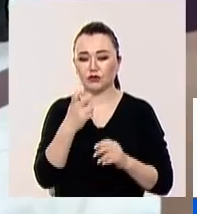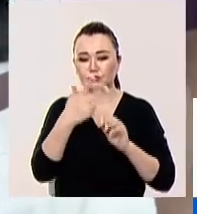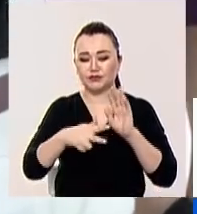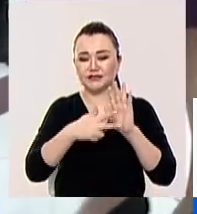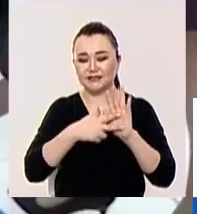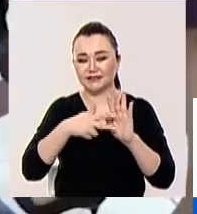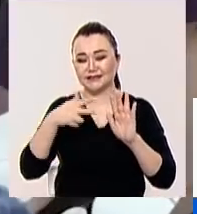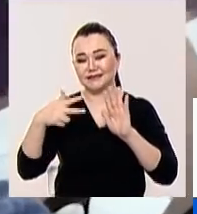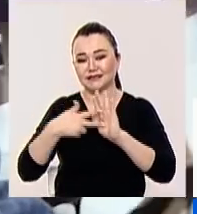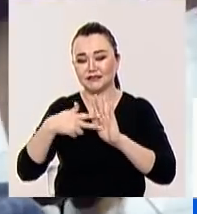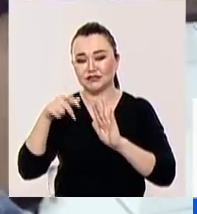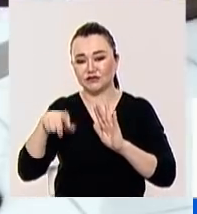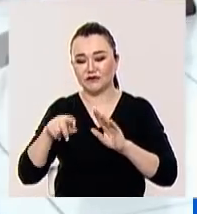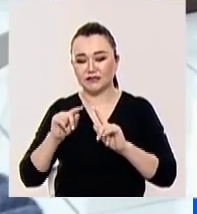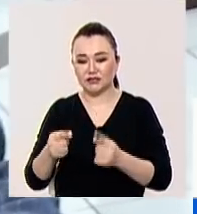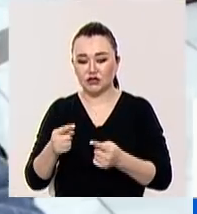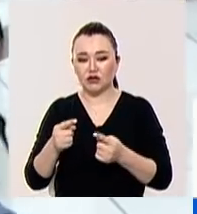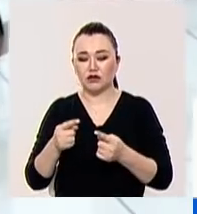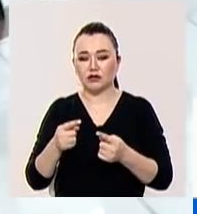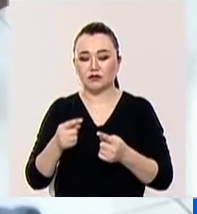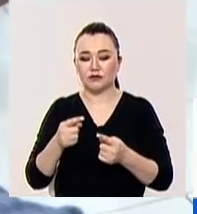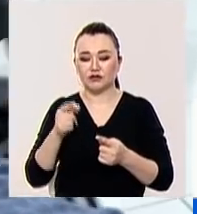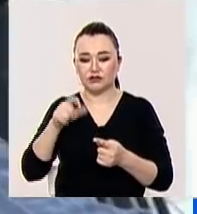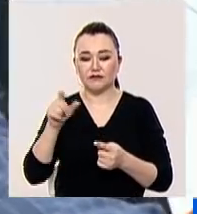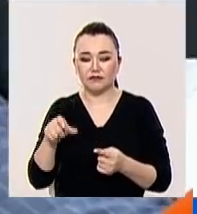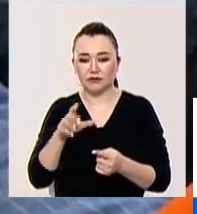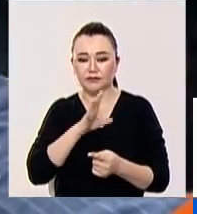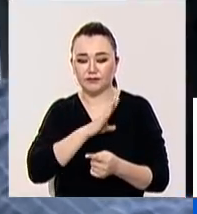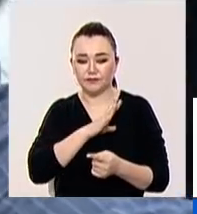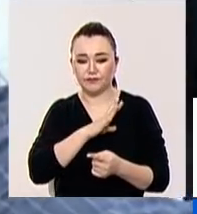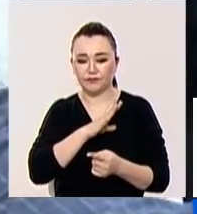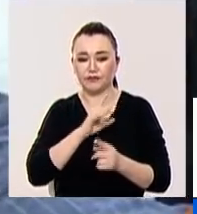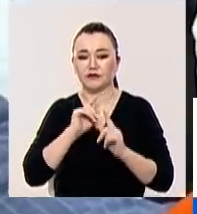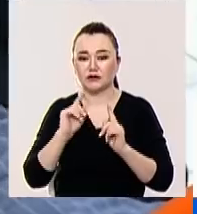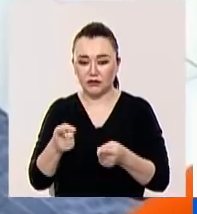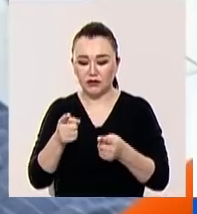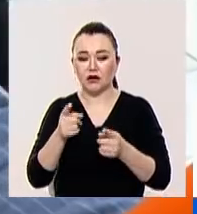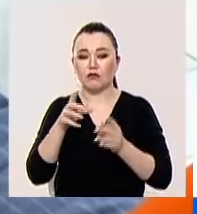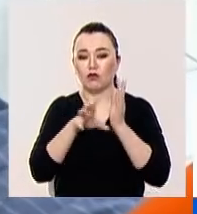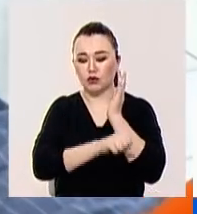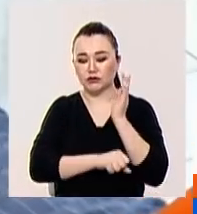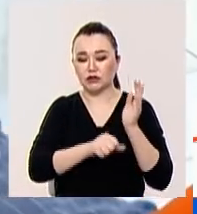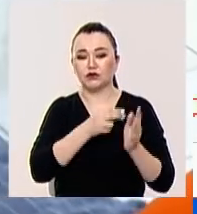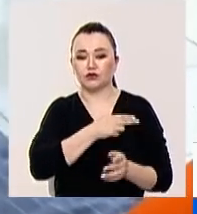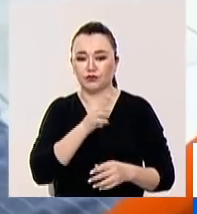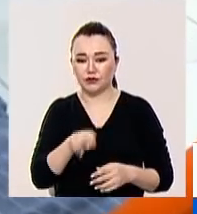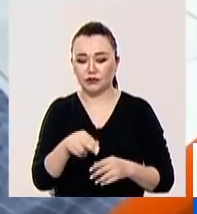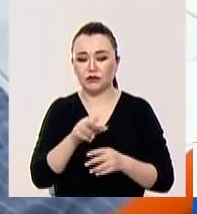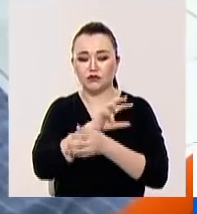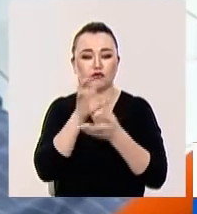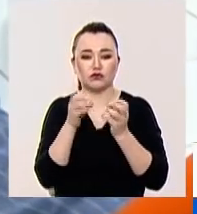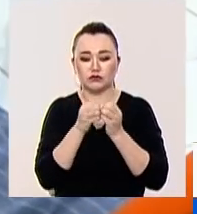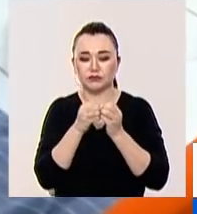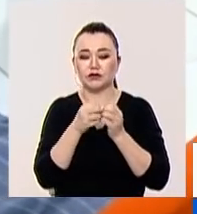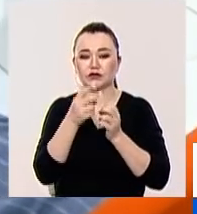238-дің 8-і бұл қамауға алынған азаматтар. Қамауға алынып қаза болған. Бірақ жалпы саны? Жалпы саны